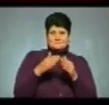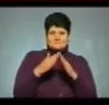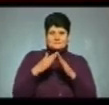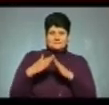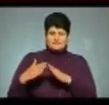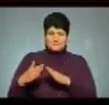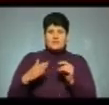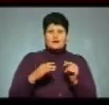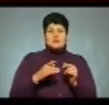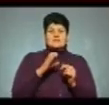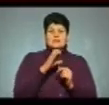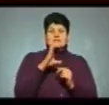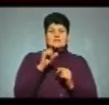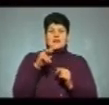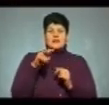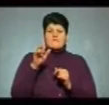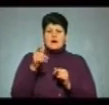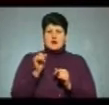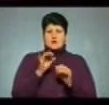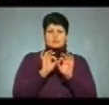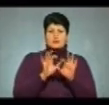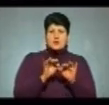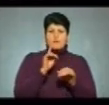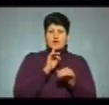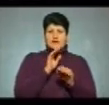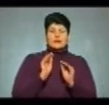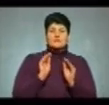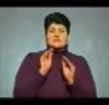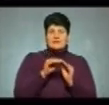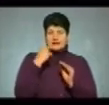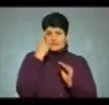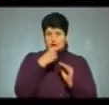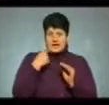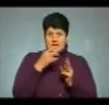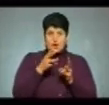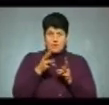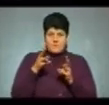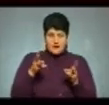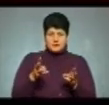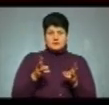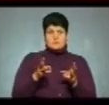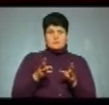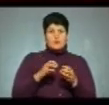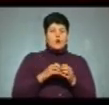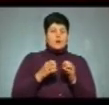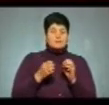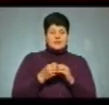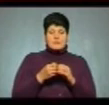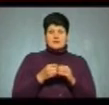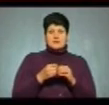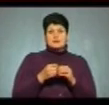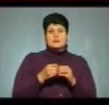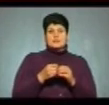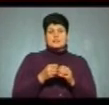багатоповерхівок. Світлана Салавага розповідає, допоки не встановили індивідуальних опалювальних пунктів, проблем з постачанням тепла